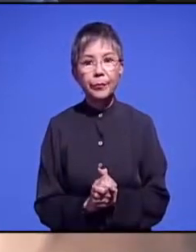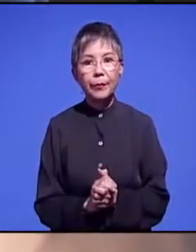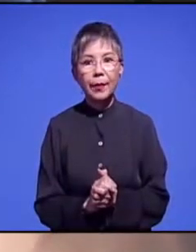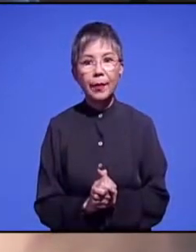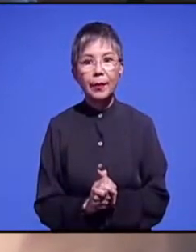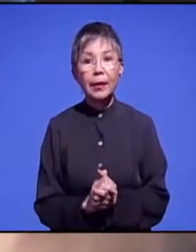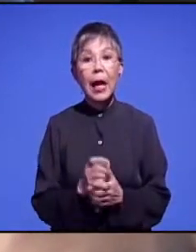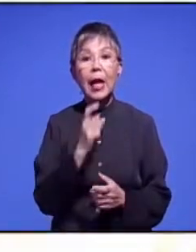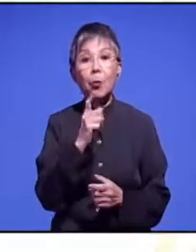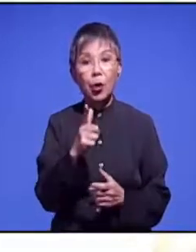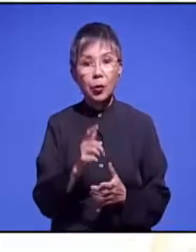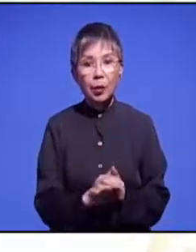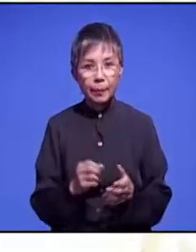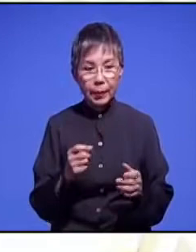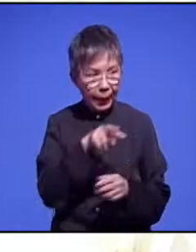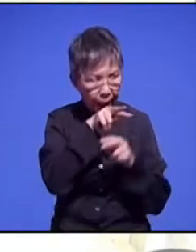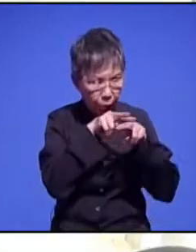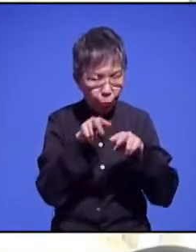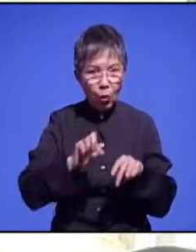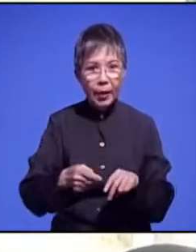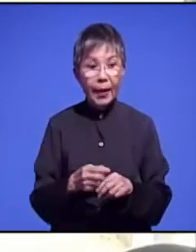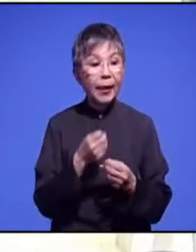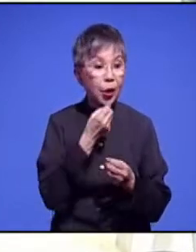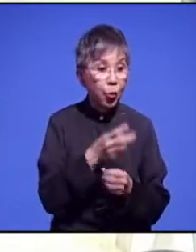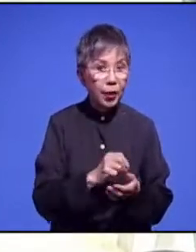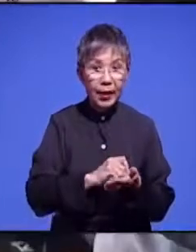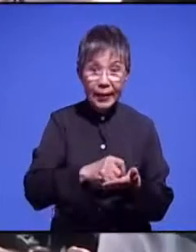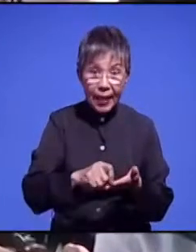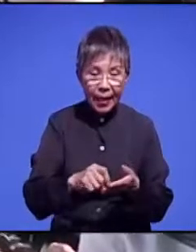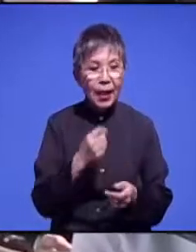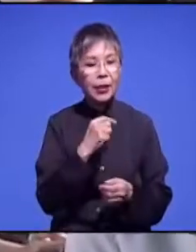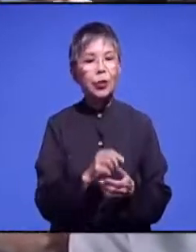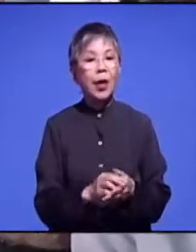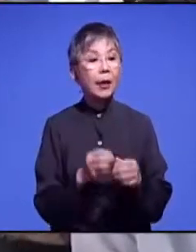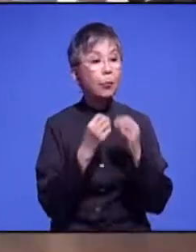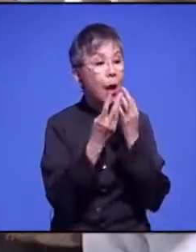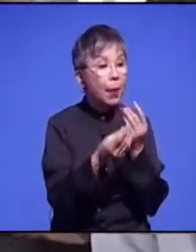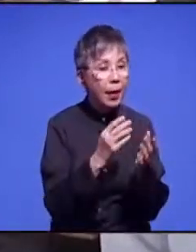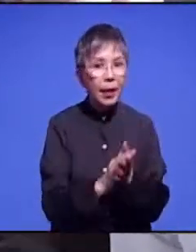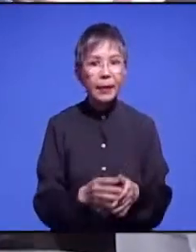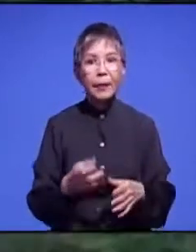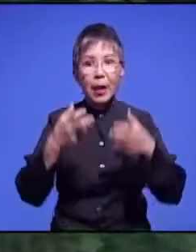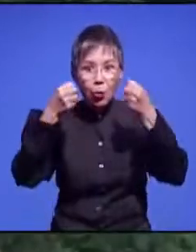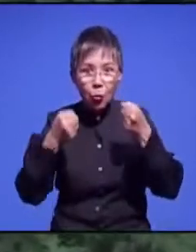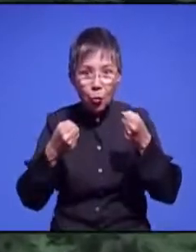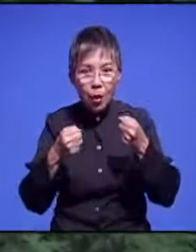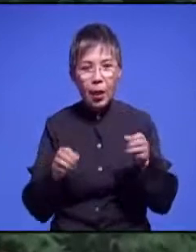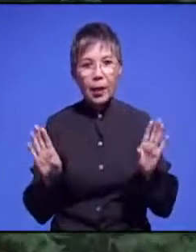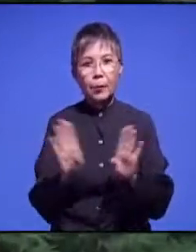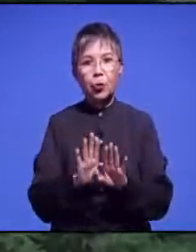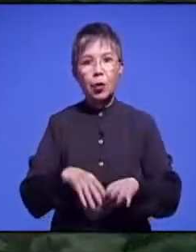Julian melaporkan penindakan ini mulai dari teguran lisan, teguran tertulis, pidana kurungan, penutupan tempat